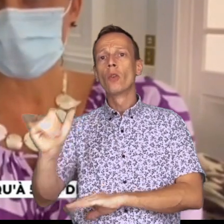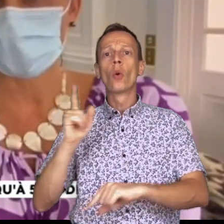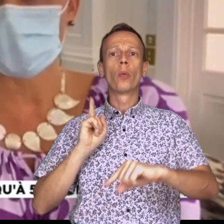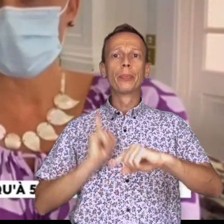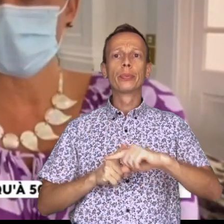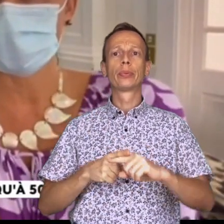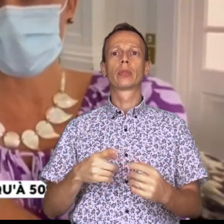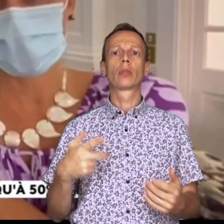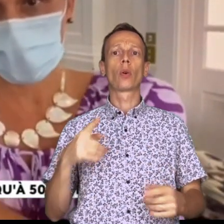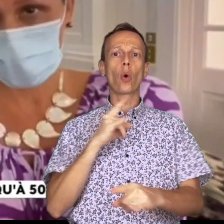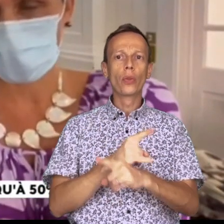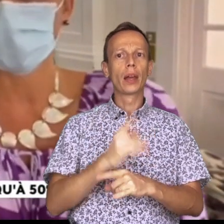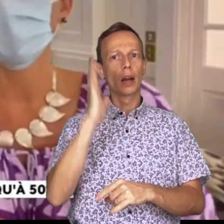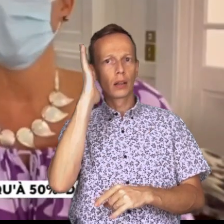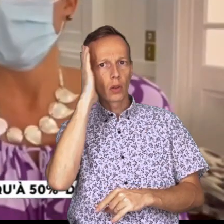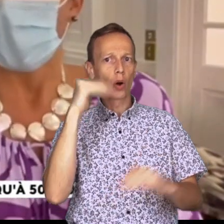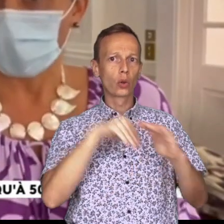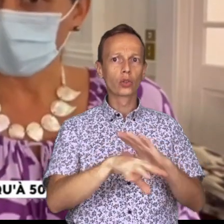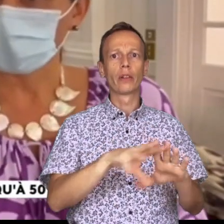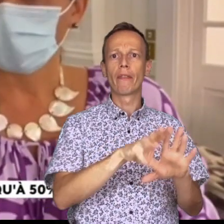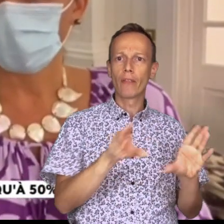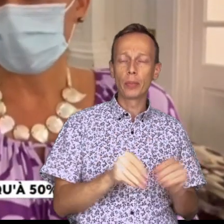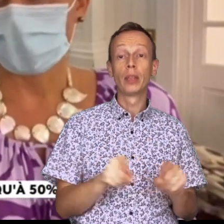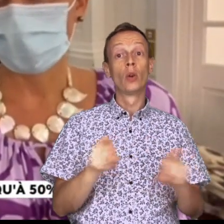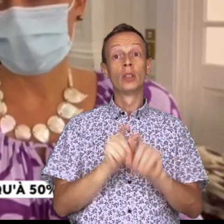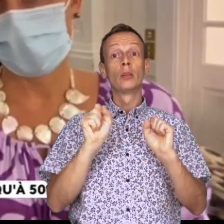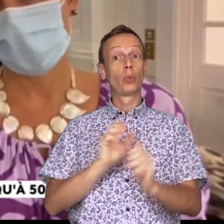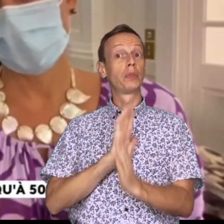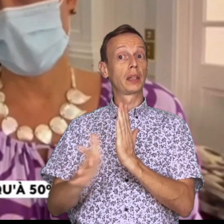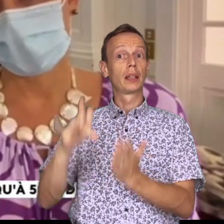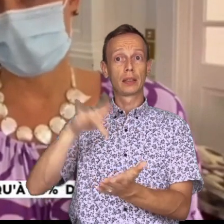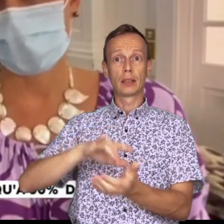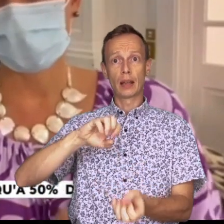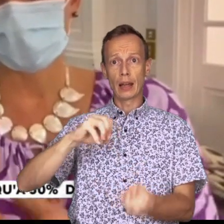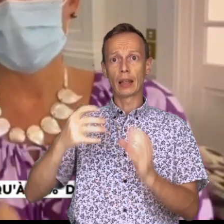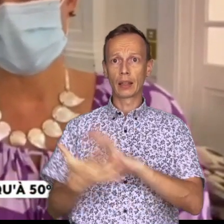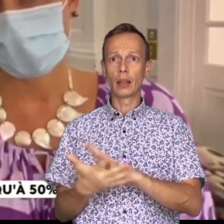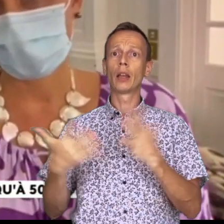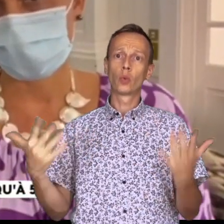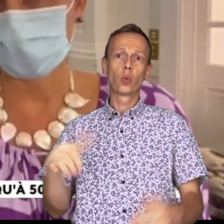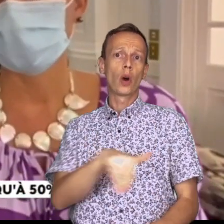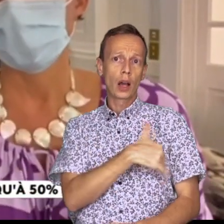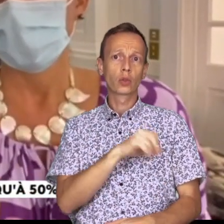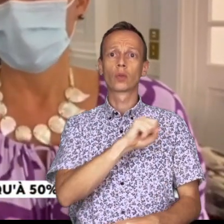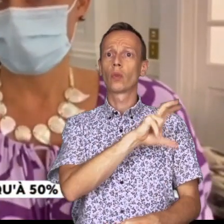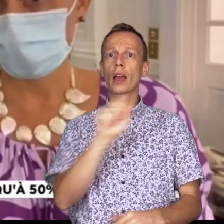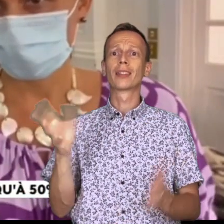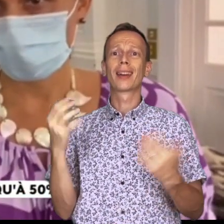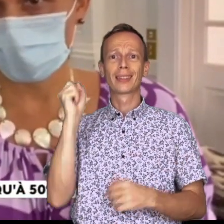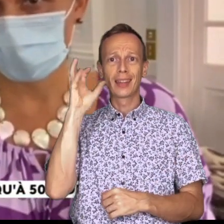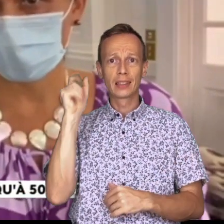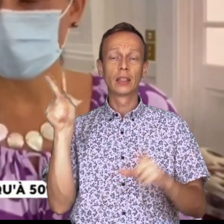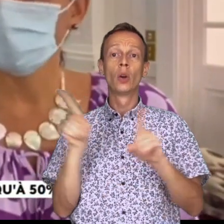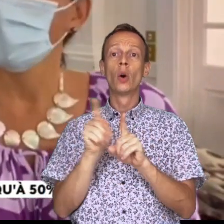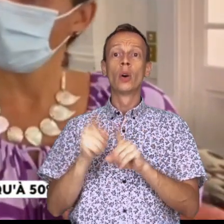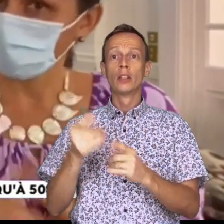pensions de famille et hébergement de l'autre côté. Après, il sera possible de pouvoir réserver sur le site internet, dans les agences de